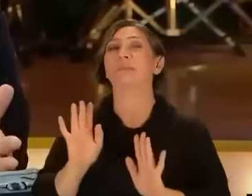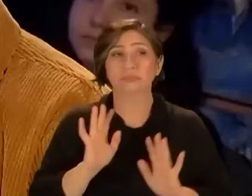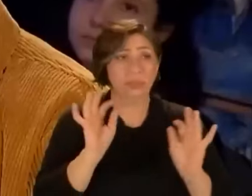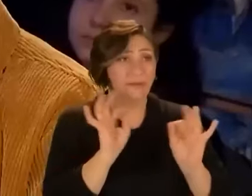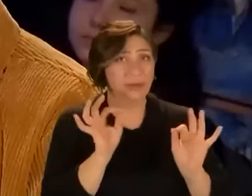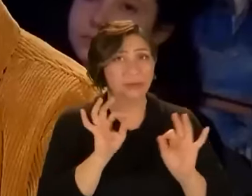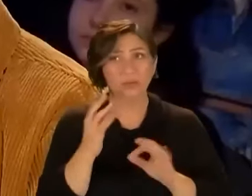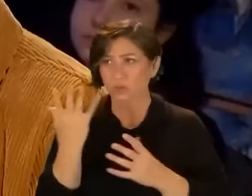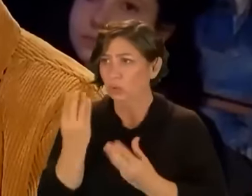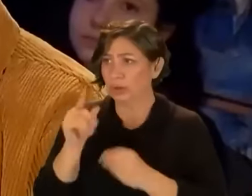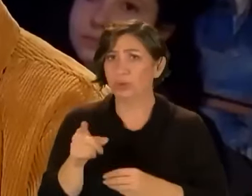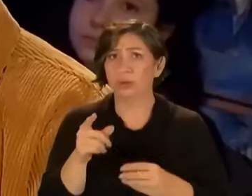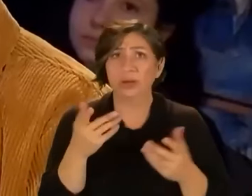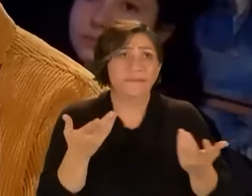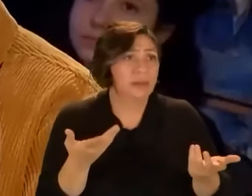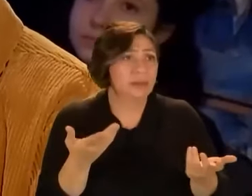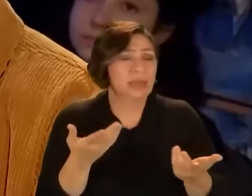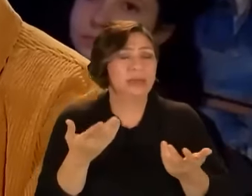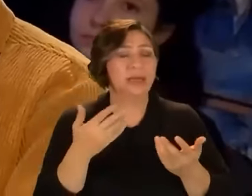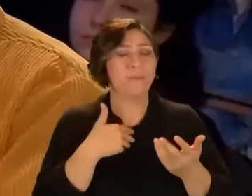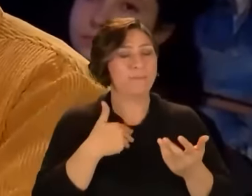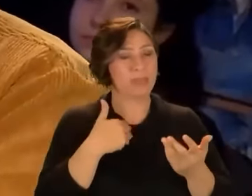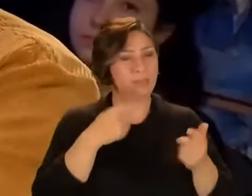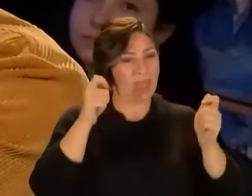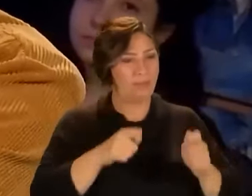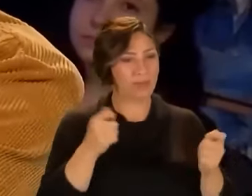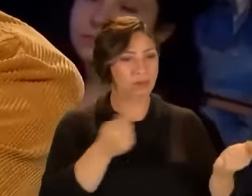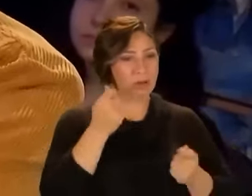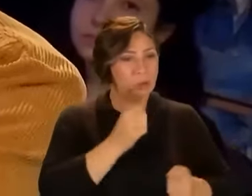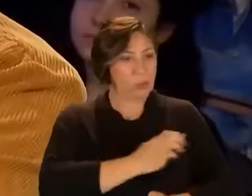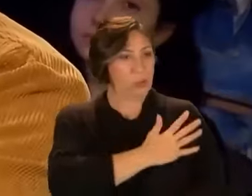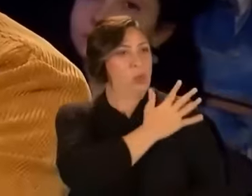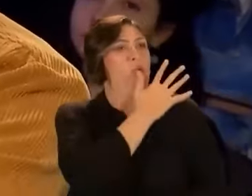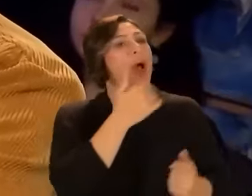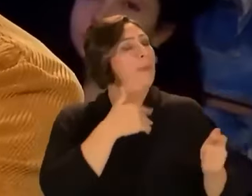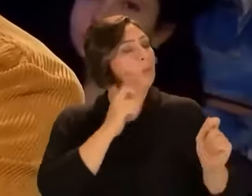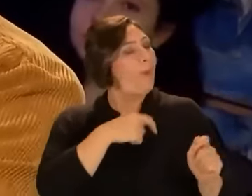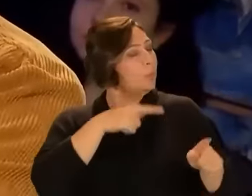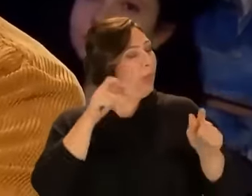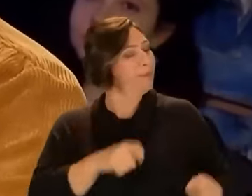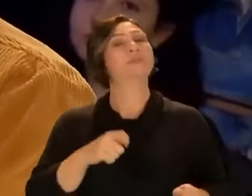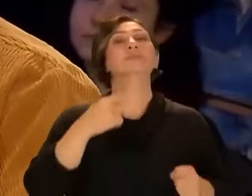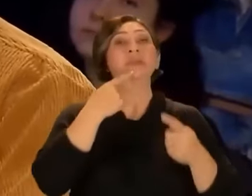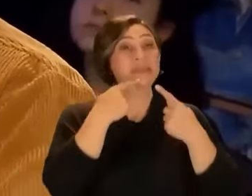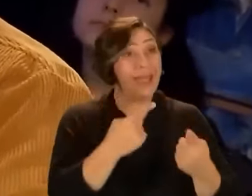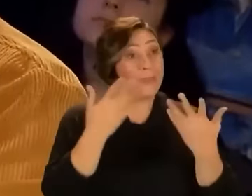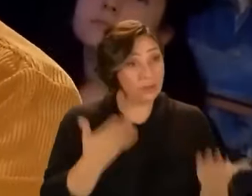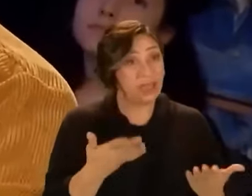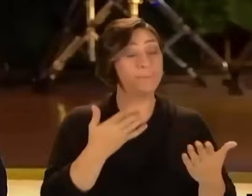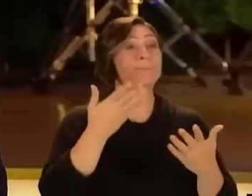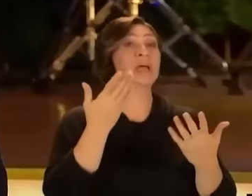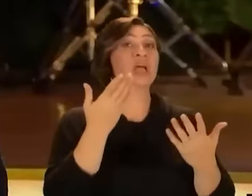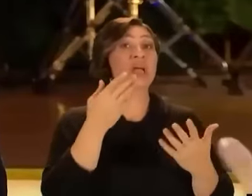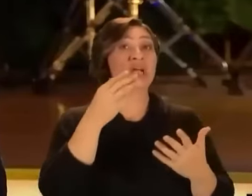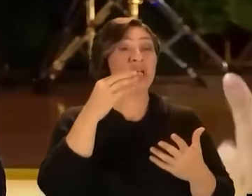Evet. Çok güzel bu. Evet. Yani yaptığım işi gururla sunabiliyorsam evet ya ben bunu yaptım diye sunabiliyorsam içi